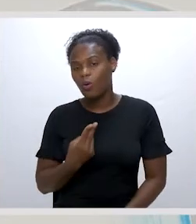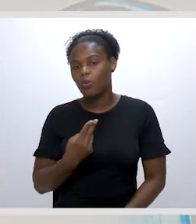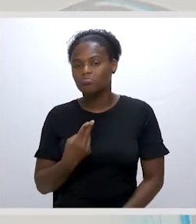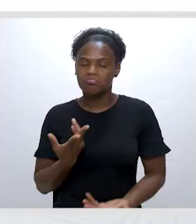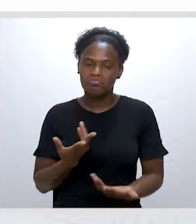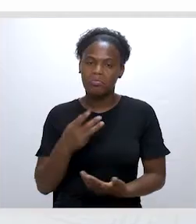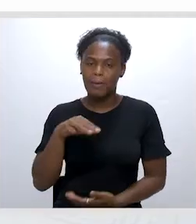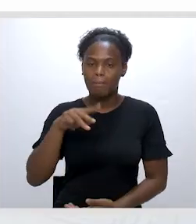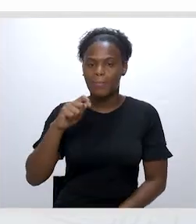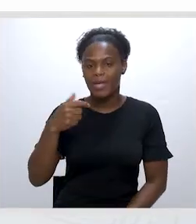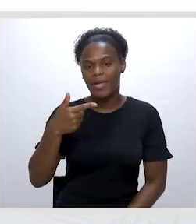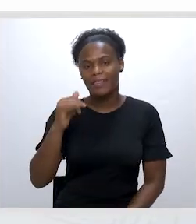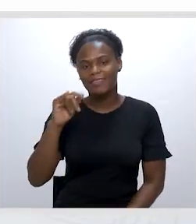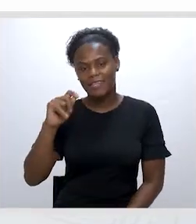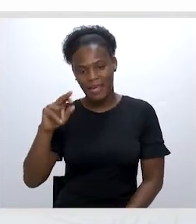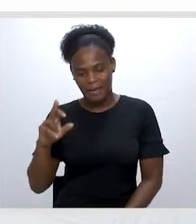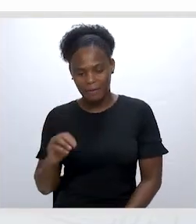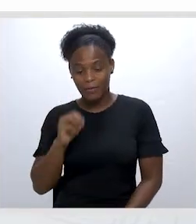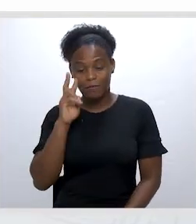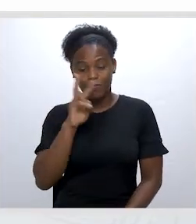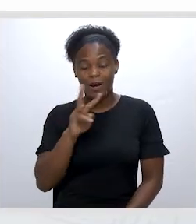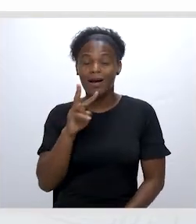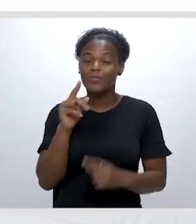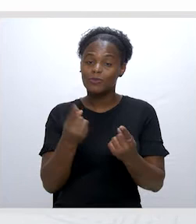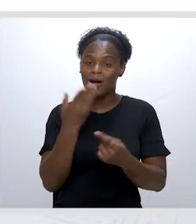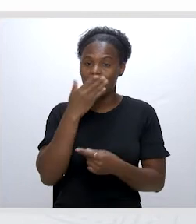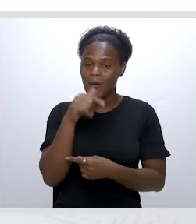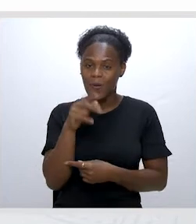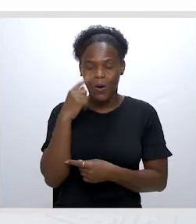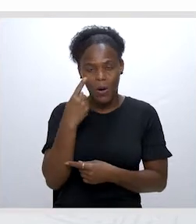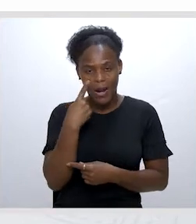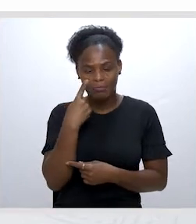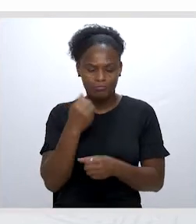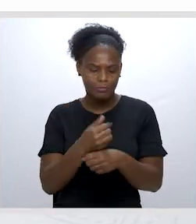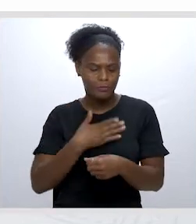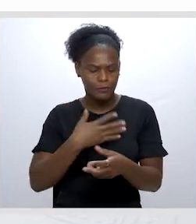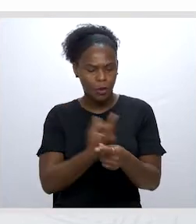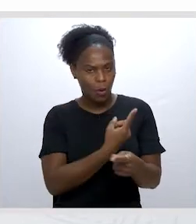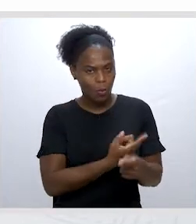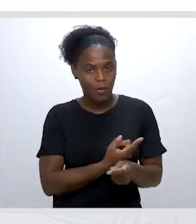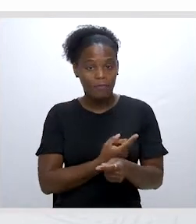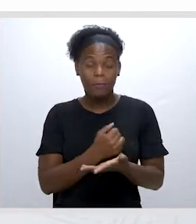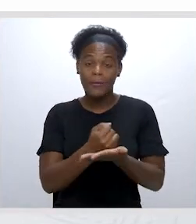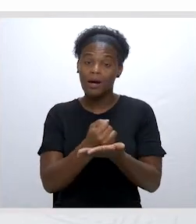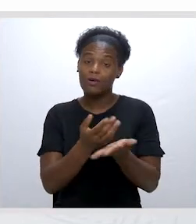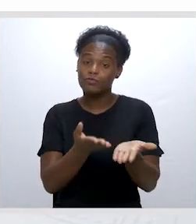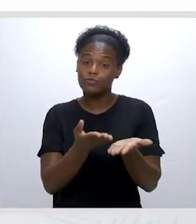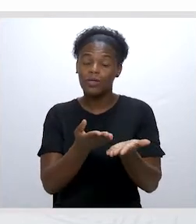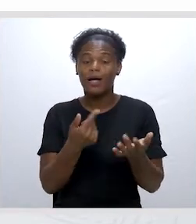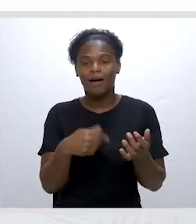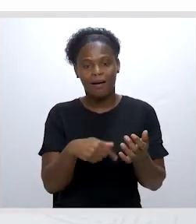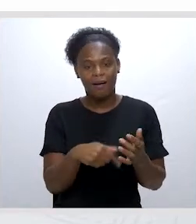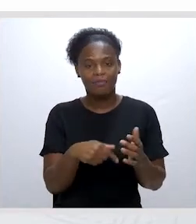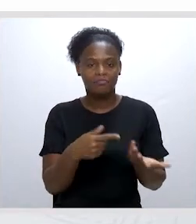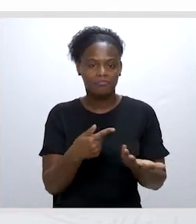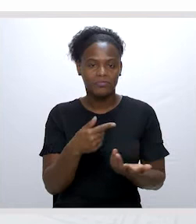métiers. Le sommaire d'aujourd'hui, c'est connaître les métiers. Comme support de référence, on a